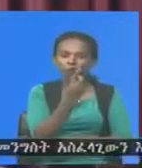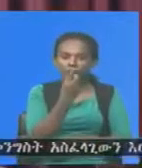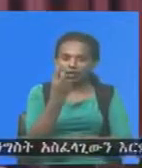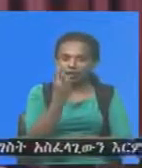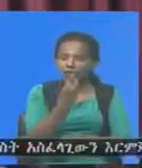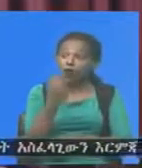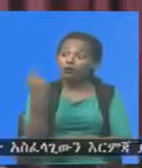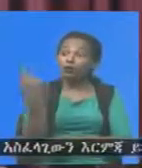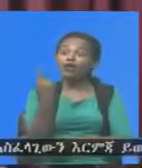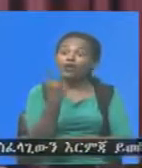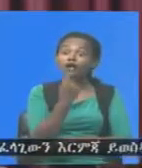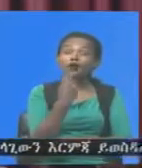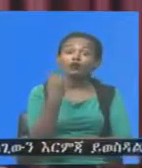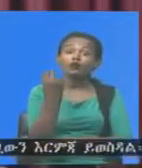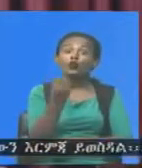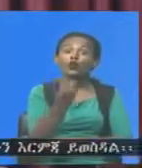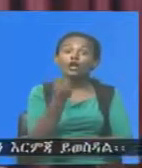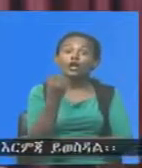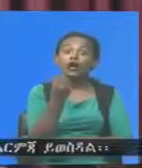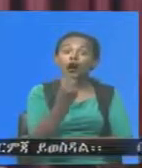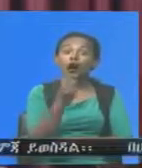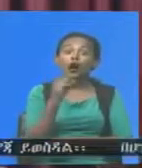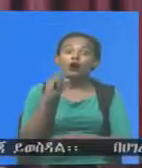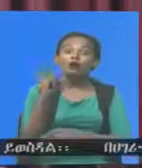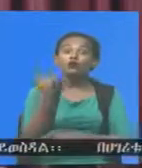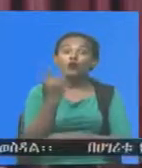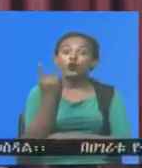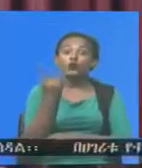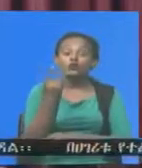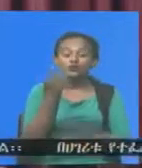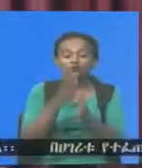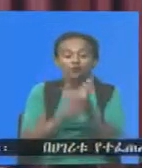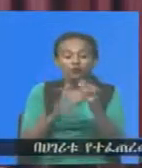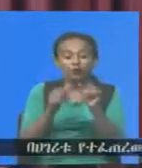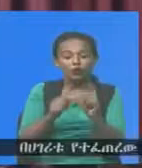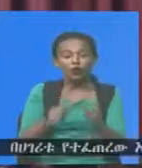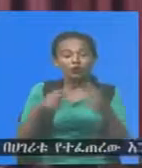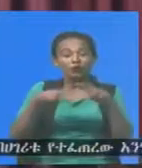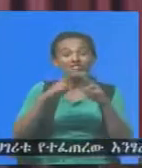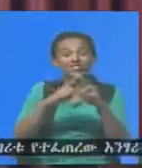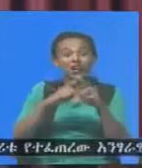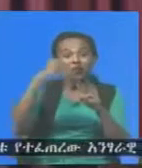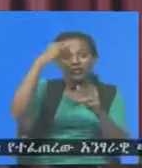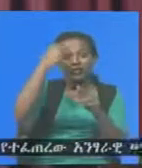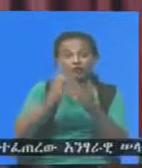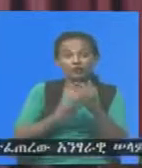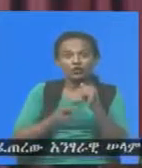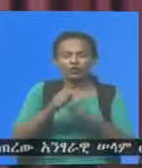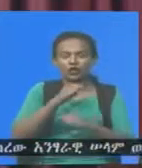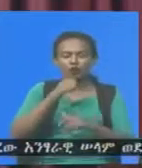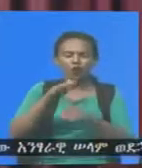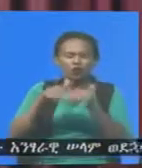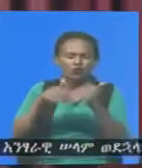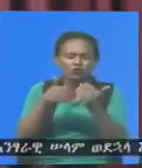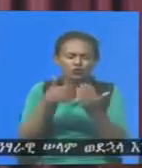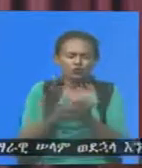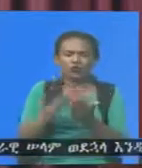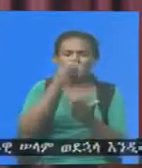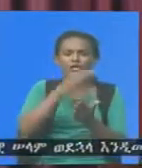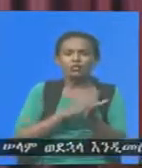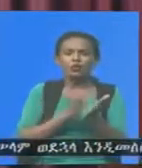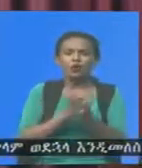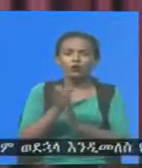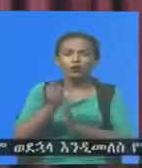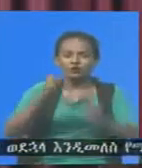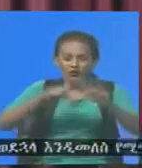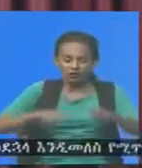በእያንዳንዱ ወረዳ በእያንዳንዱ ዞን ሲፈጸም ቆይቷል። በፌደራል መንግስት ብቻ ሳይሆን በሁሉም ቀጠናዎች የሰብአዊ መብት ኮሚሽን ያጠናው